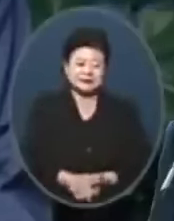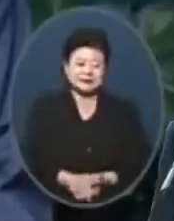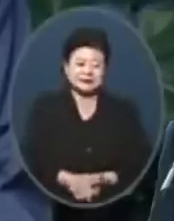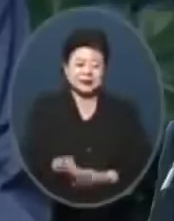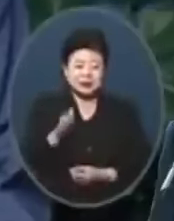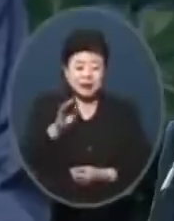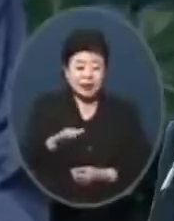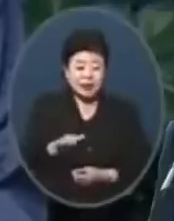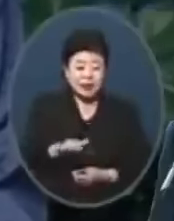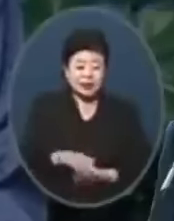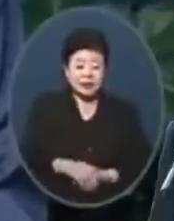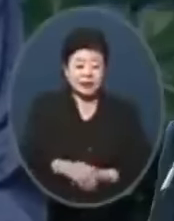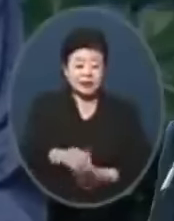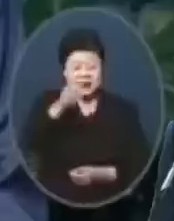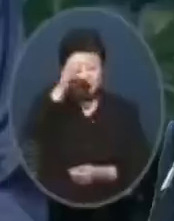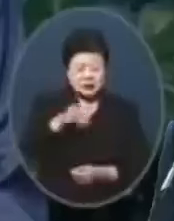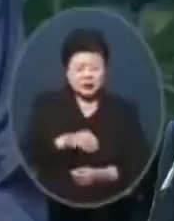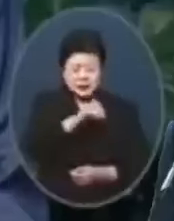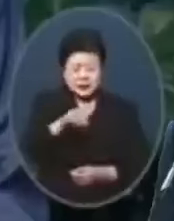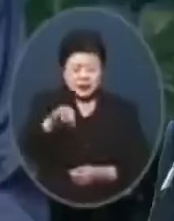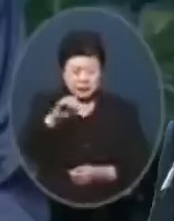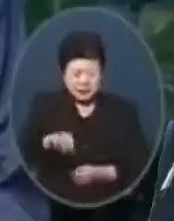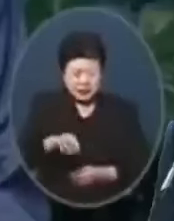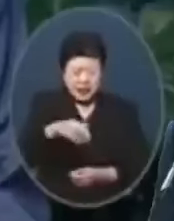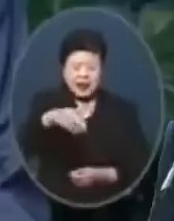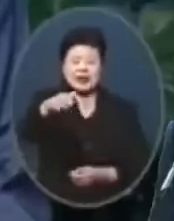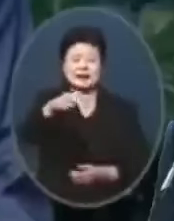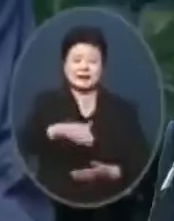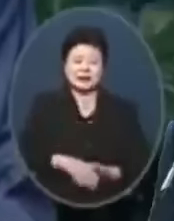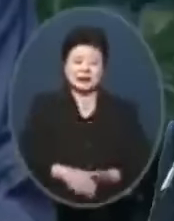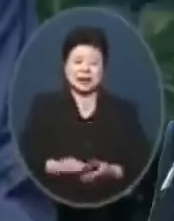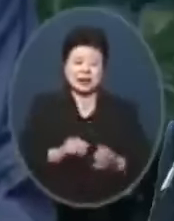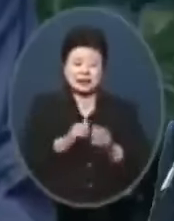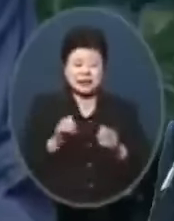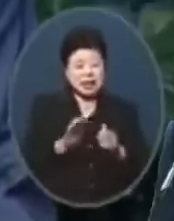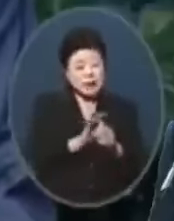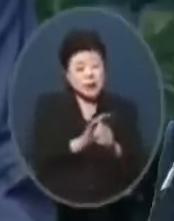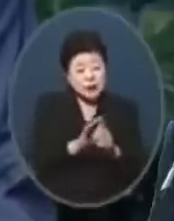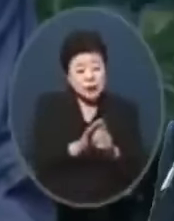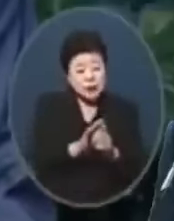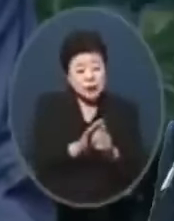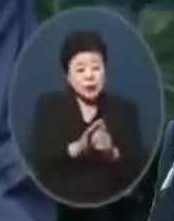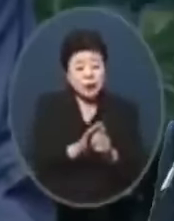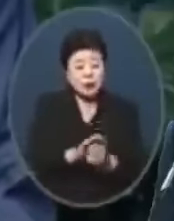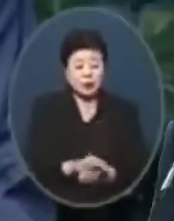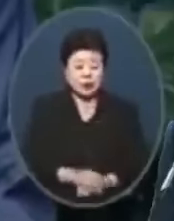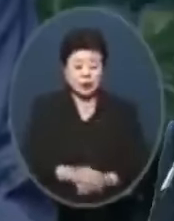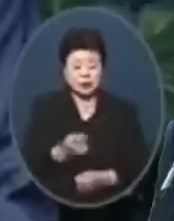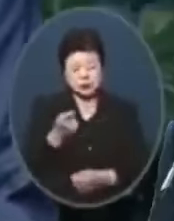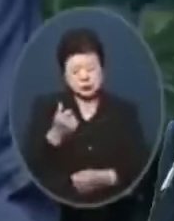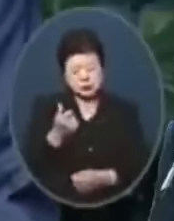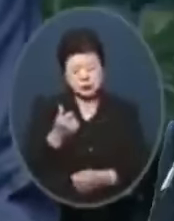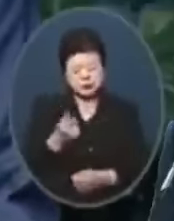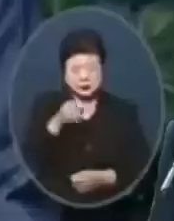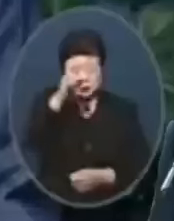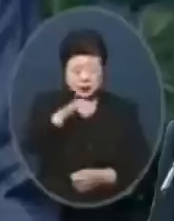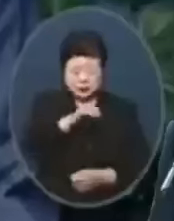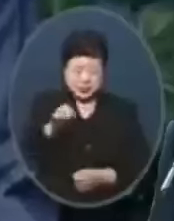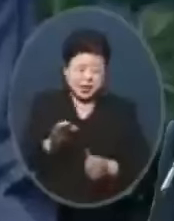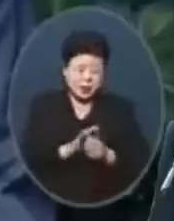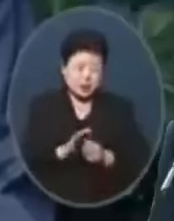그럴 때 누구에게 가야 됩니까? 십자가 밑에 가야 되는 것입니다. 사람의 위로는 별로 큰 위로가 못 됩니다. 십자가 밑에